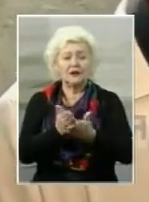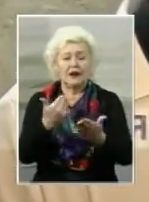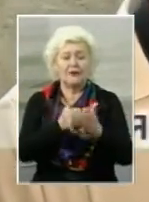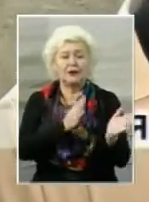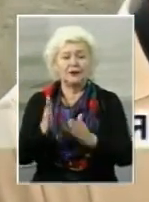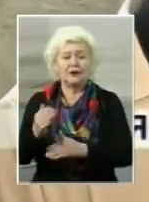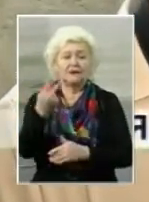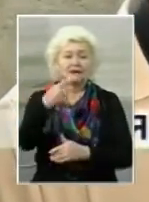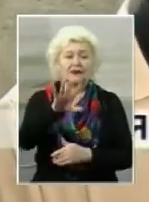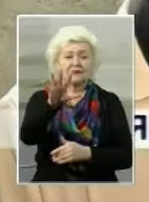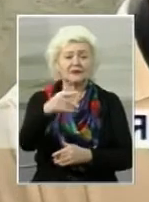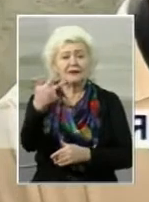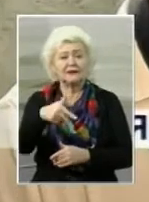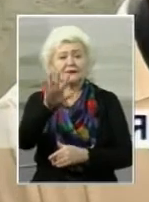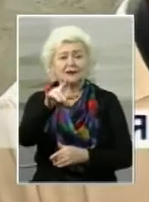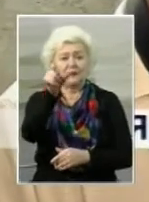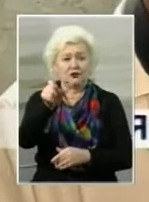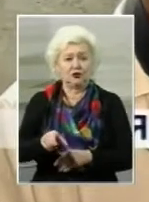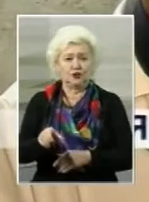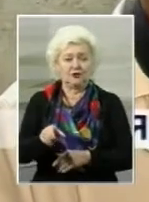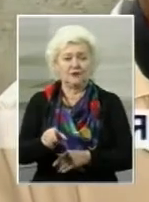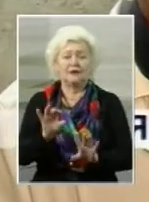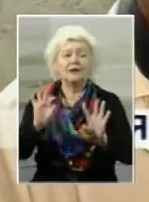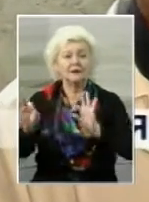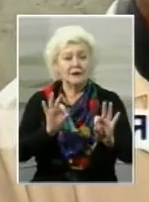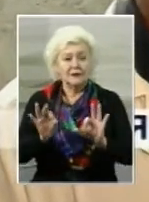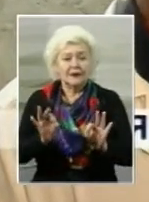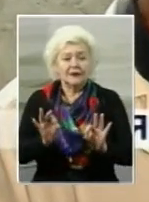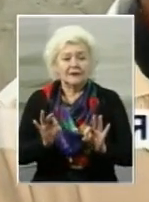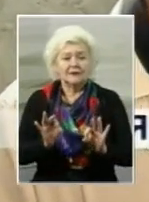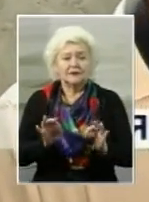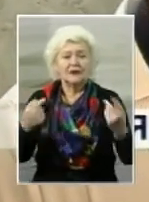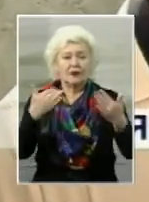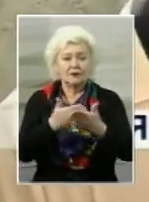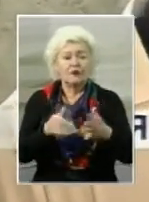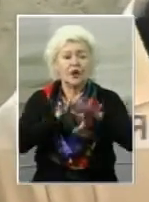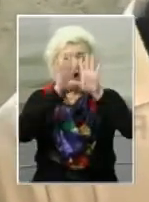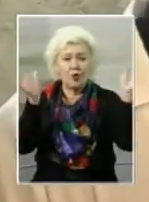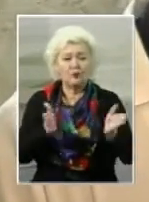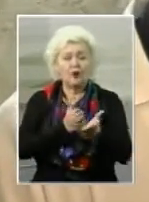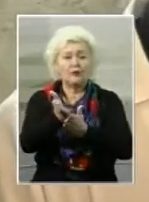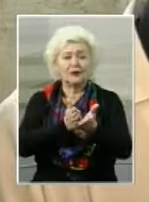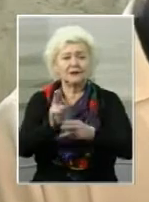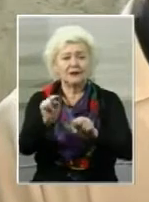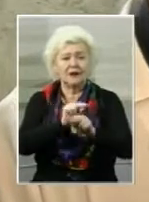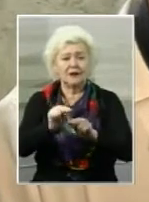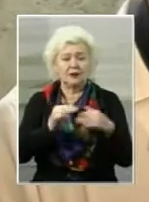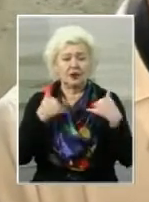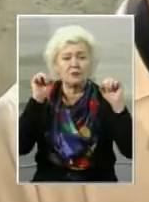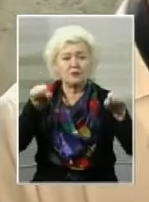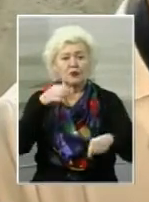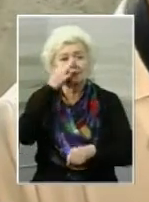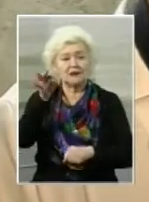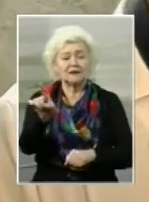порядка 25-35 человек. Естественно, по такому объему оперативного лечения мы можем сказать,